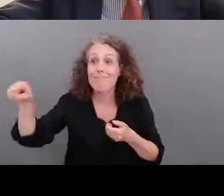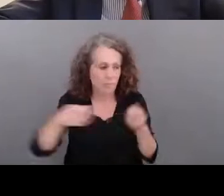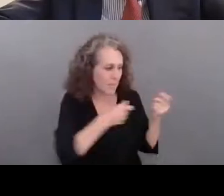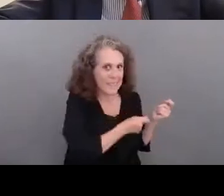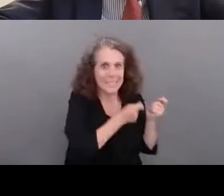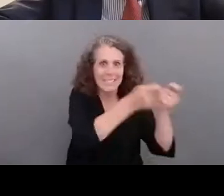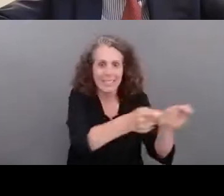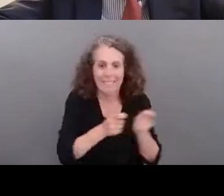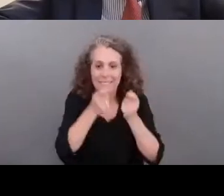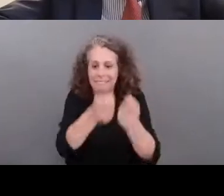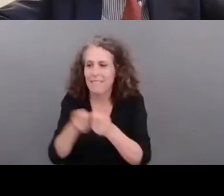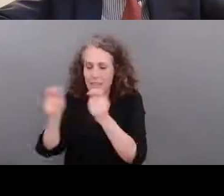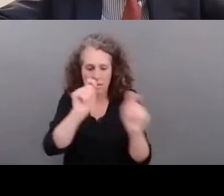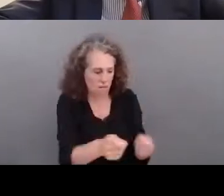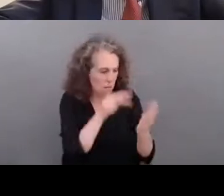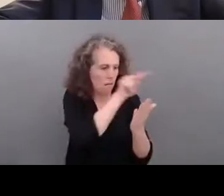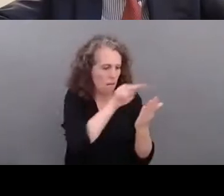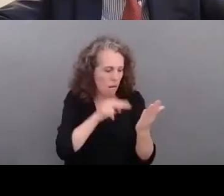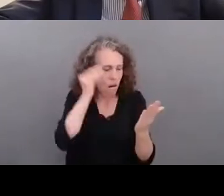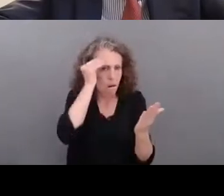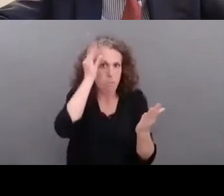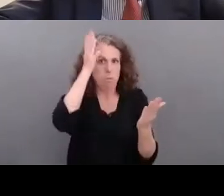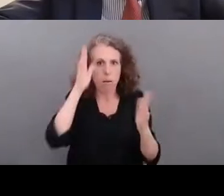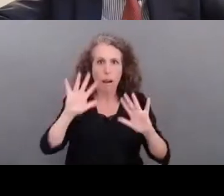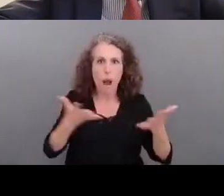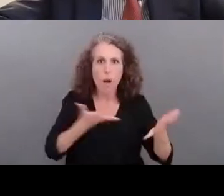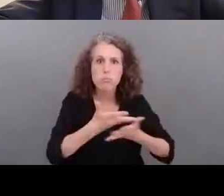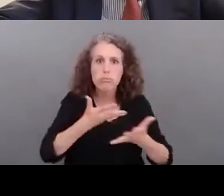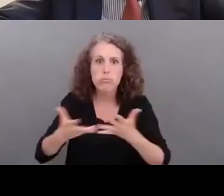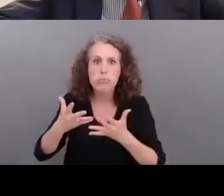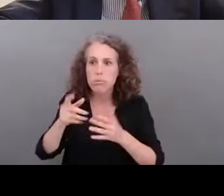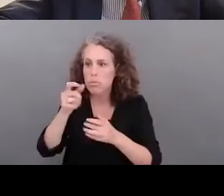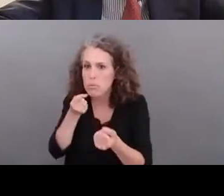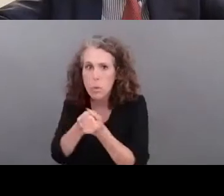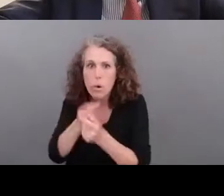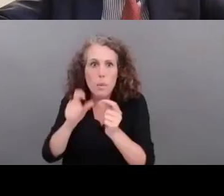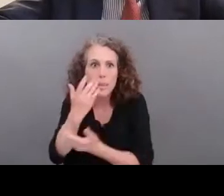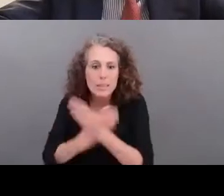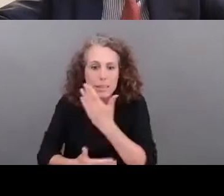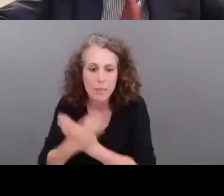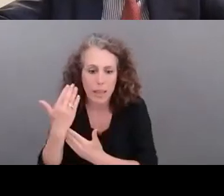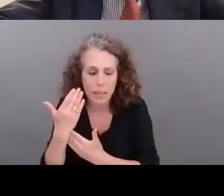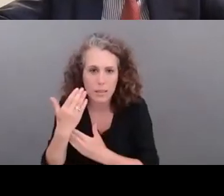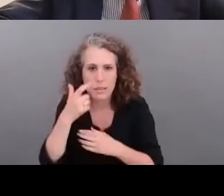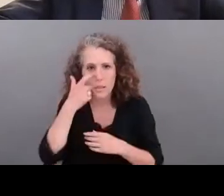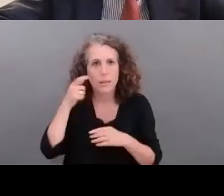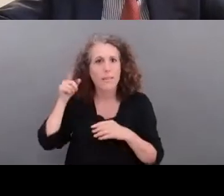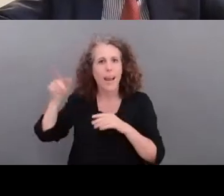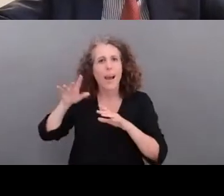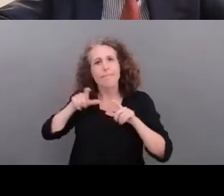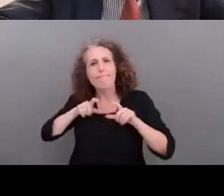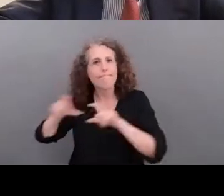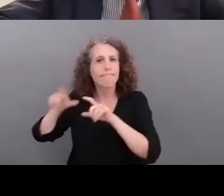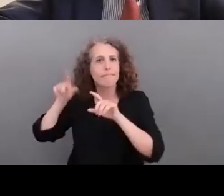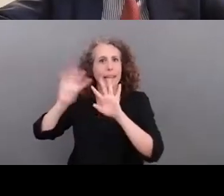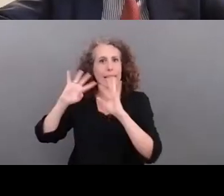d'aider les personnes en situation de handicap, axé sur ce qui avait été développé en 2019 en